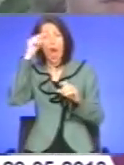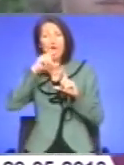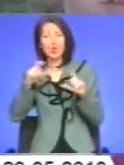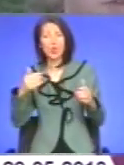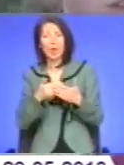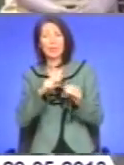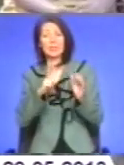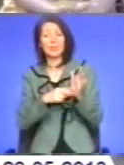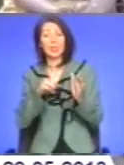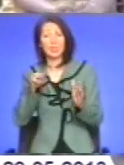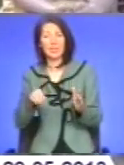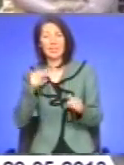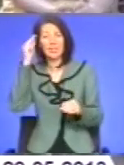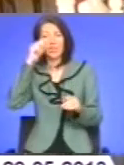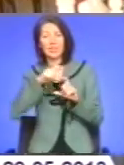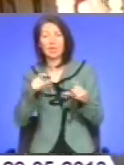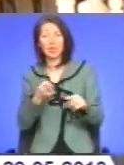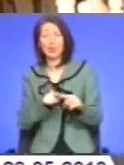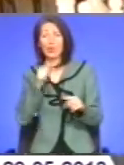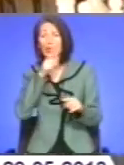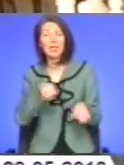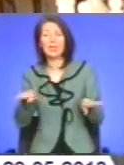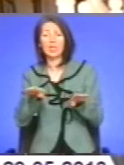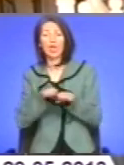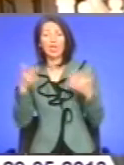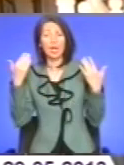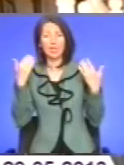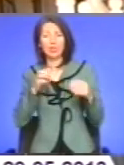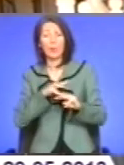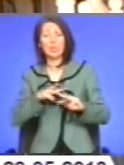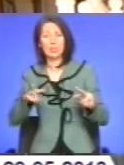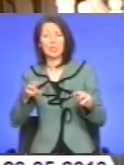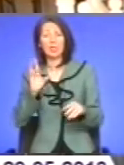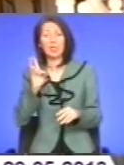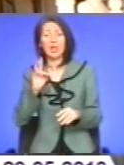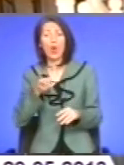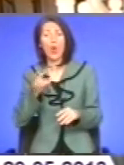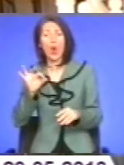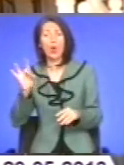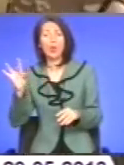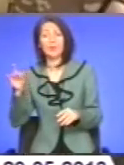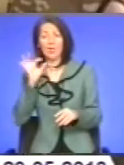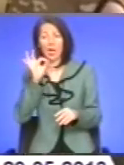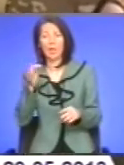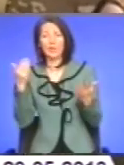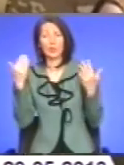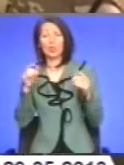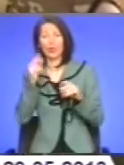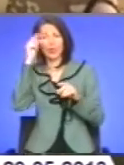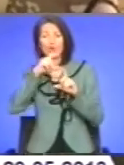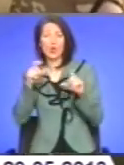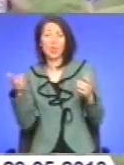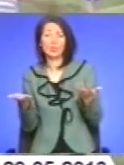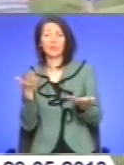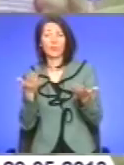тисяч навчальних закладів цього літа не закриють на канікули. Міністр Наталія Королевська каже, відпочинок у школах сумнівний. Однак все